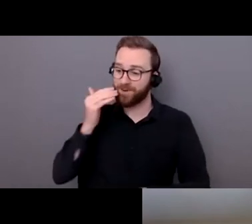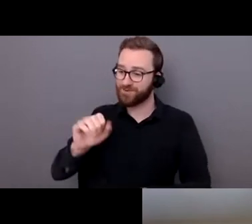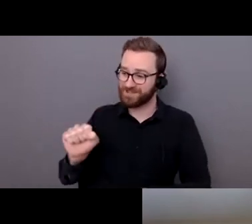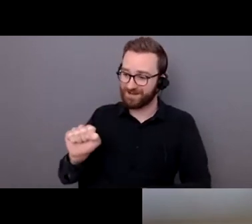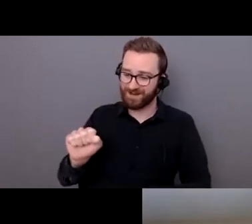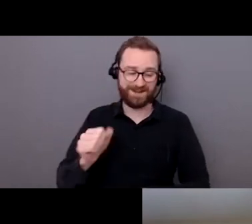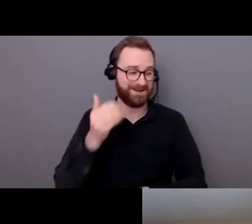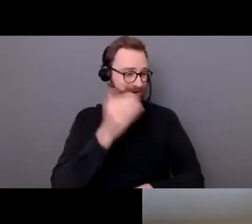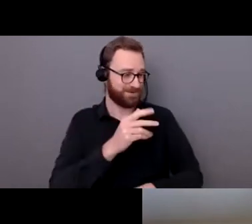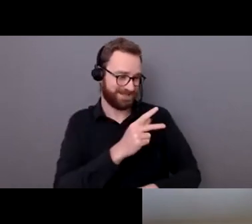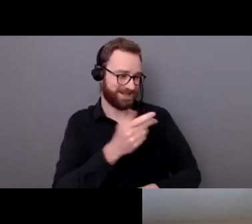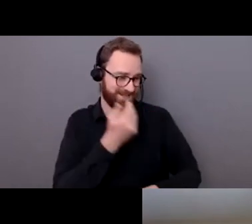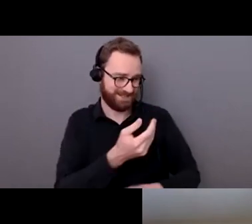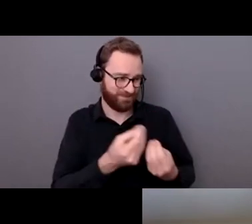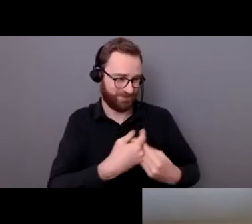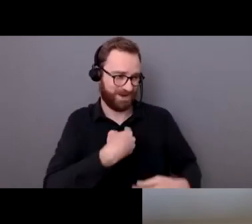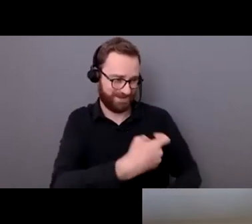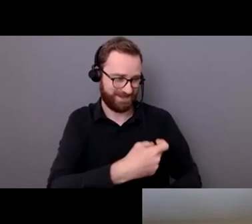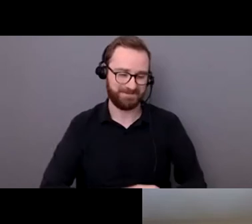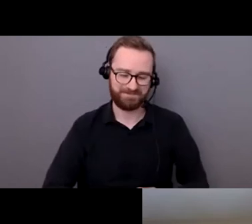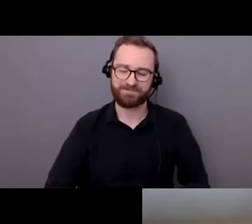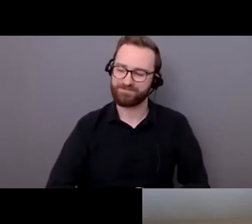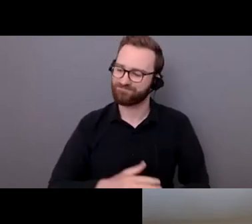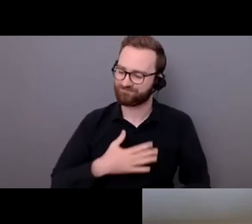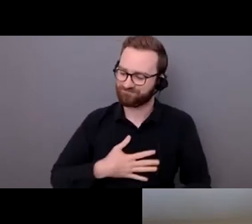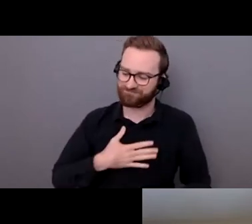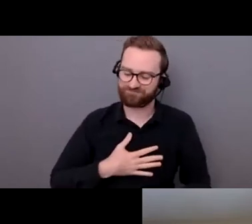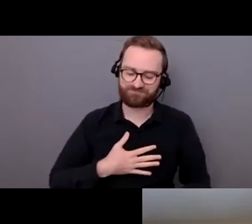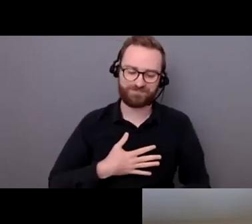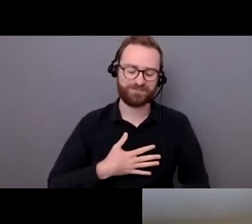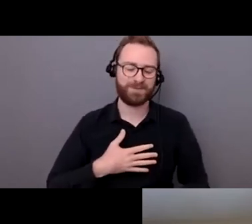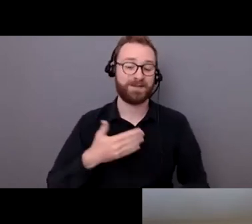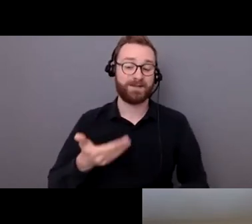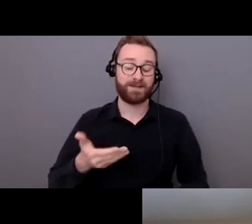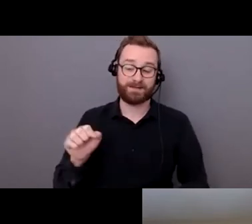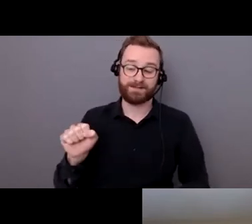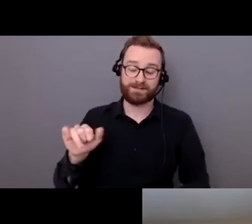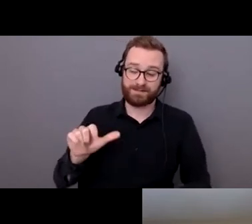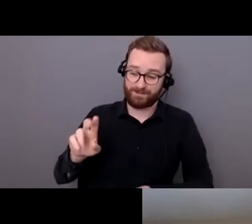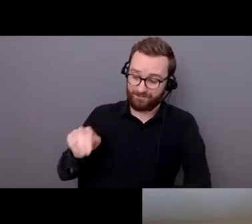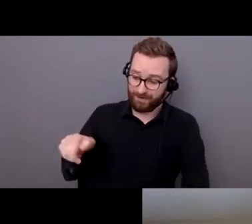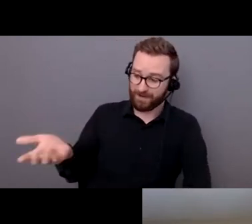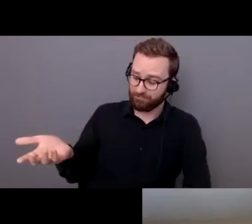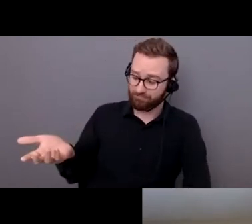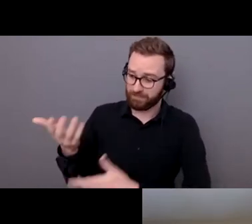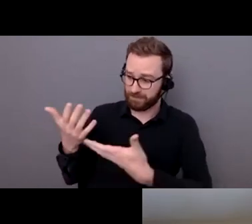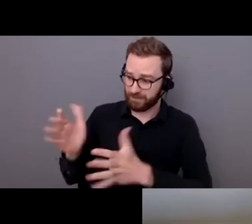de l'invitation. Je t'en prie. Donc, toi, Sylvain, est-ce que tu avais déjà fait une